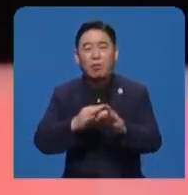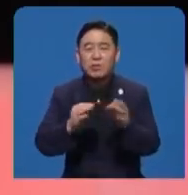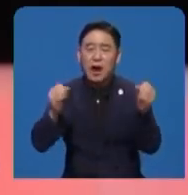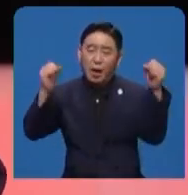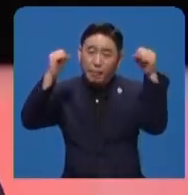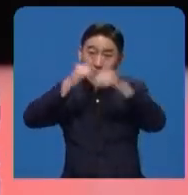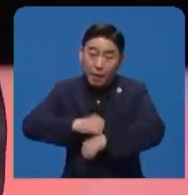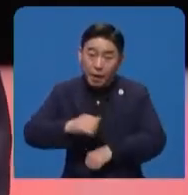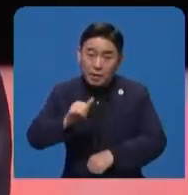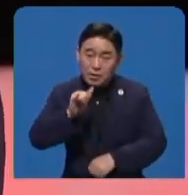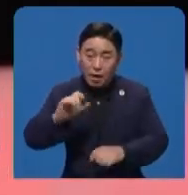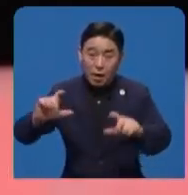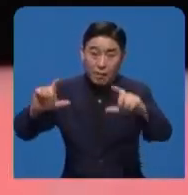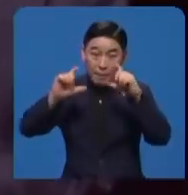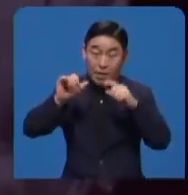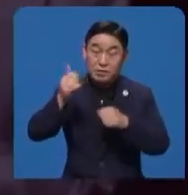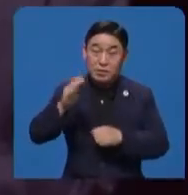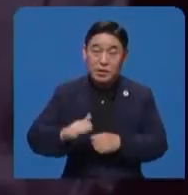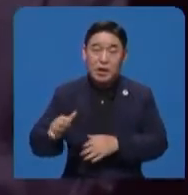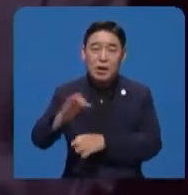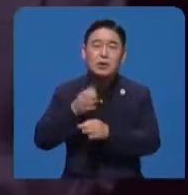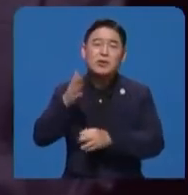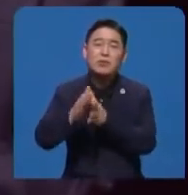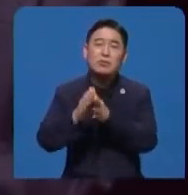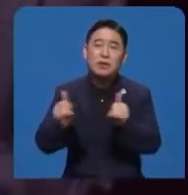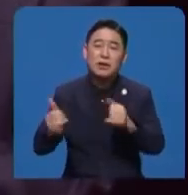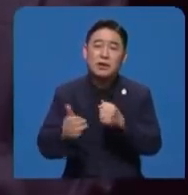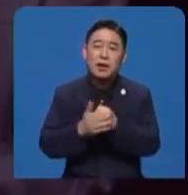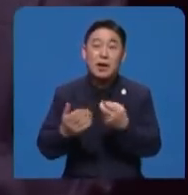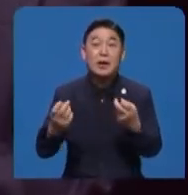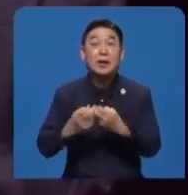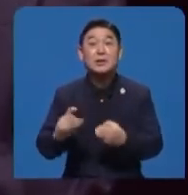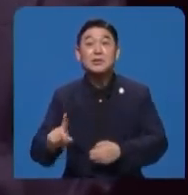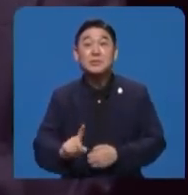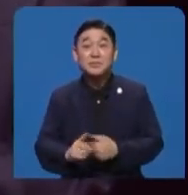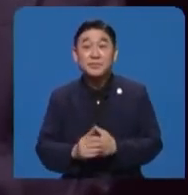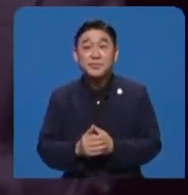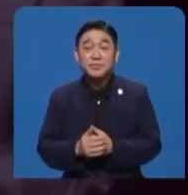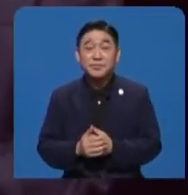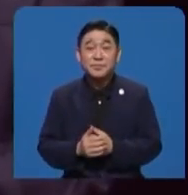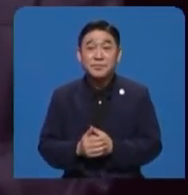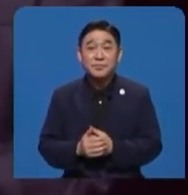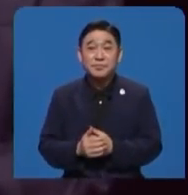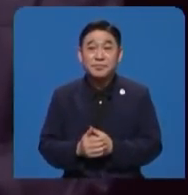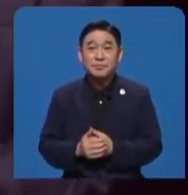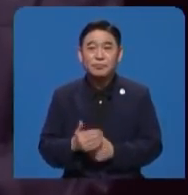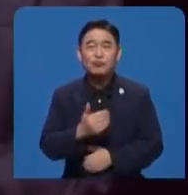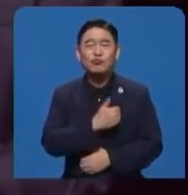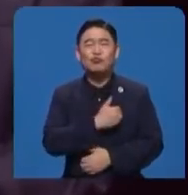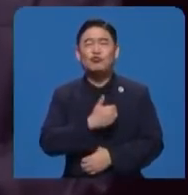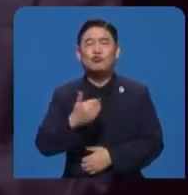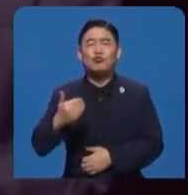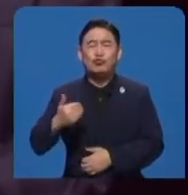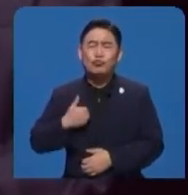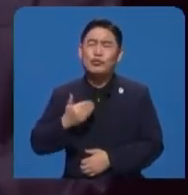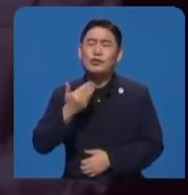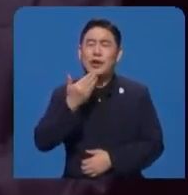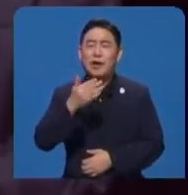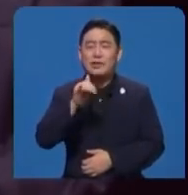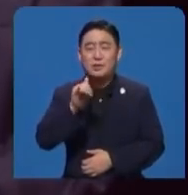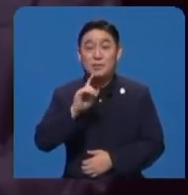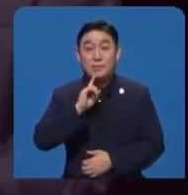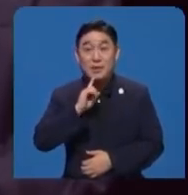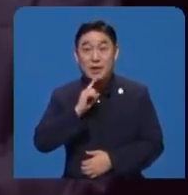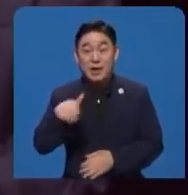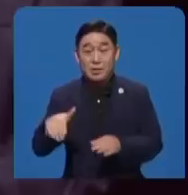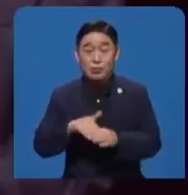경고를 했는데 우리 유 후보님 경제 전문가시니까 대책을 한번 말씀해 주시죠. 충분히 가능성이 있는